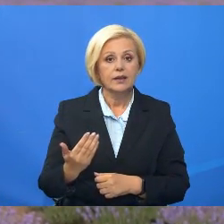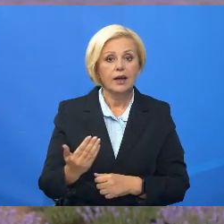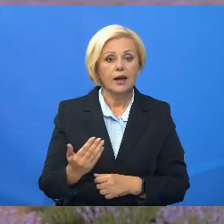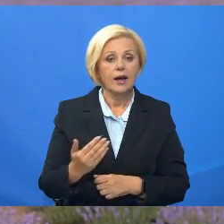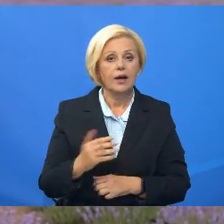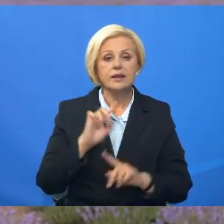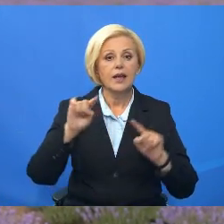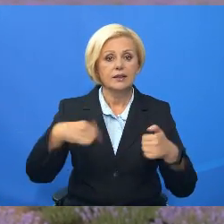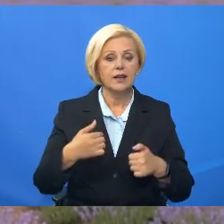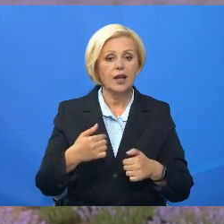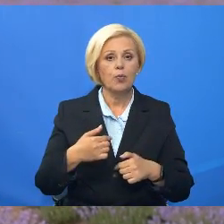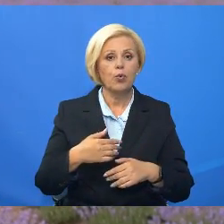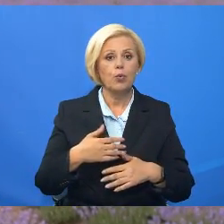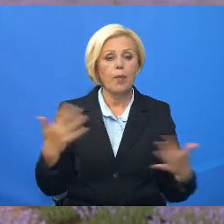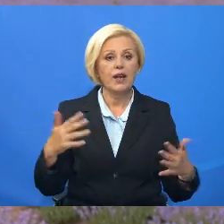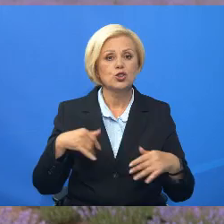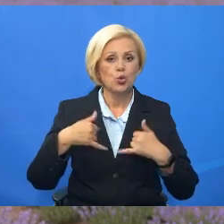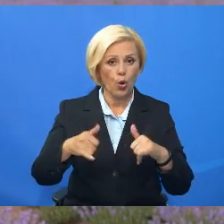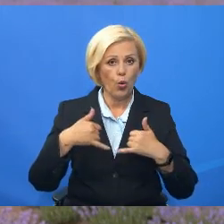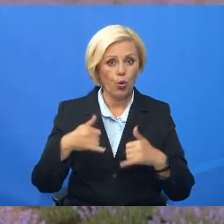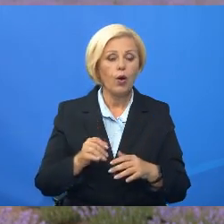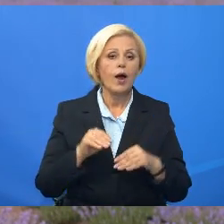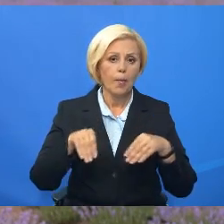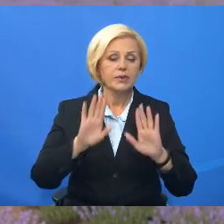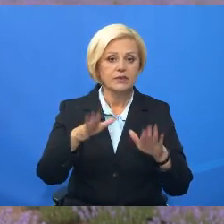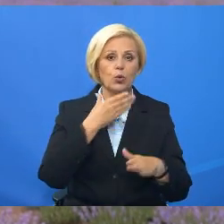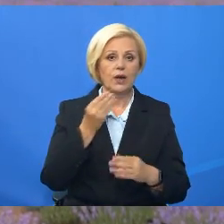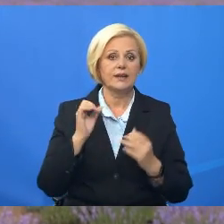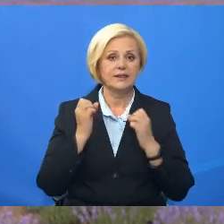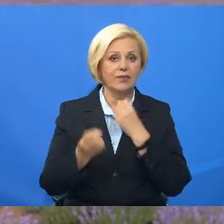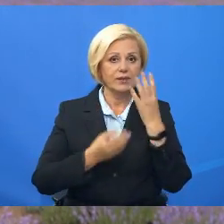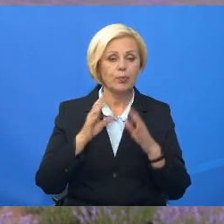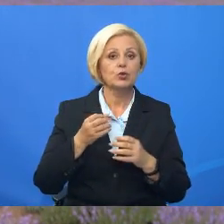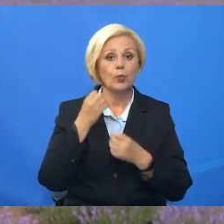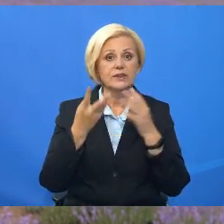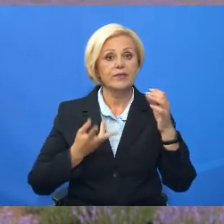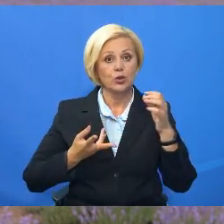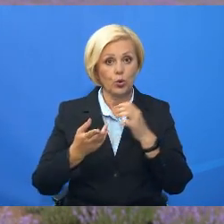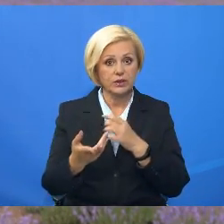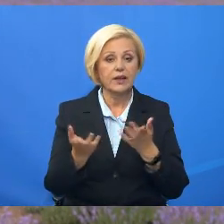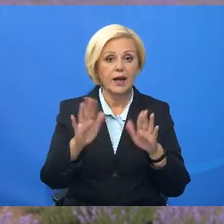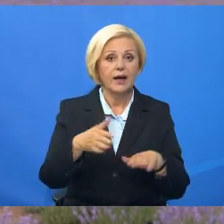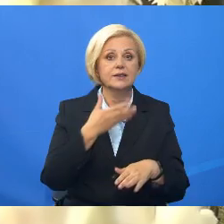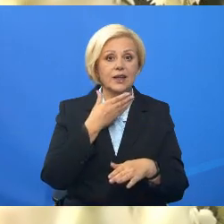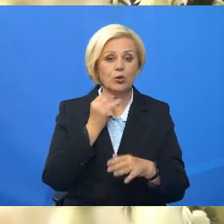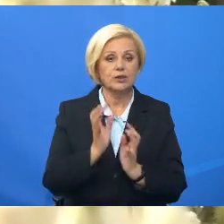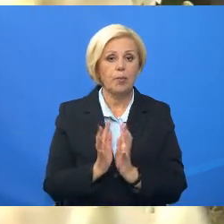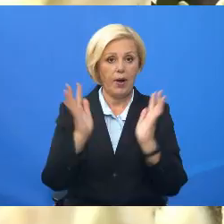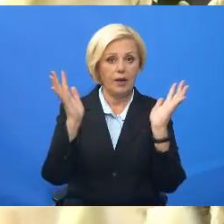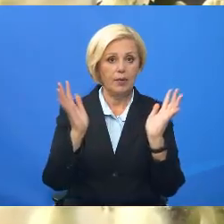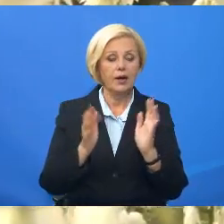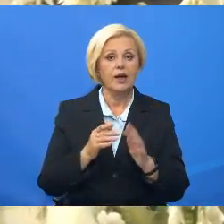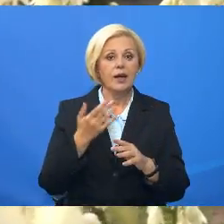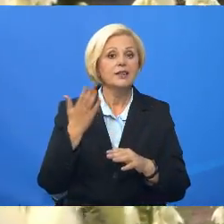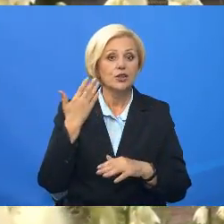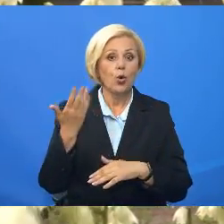не требует такой большой уход. Посадили, цветет красиво, потом цветок срезали, остается красивая такая пальма. Магчыма, з